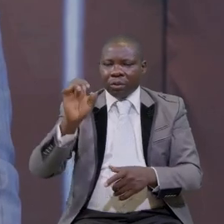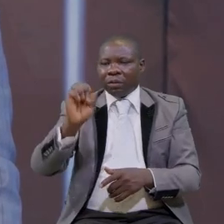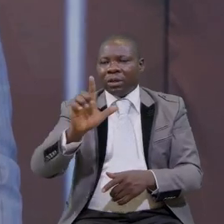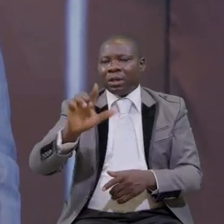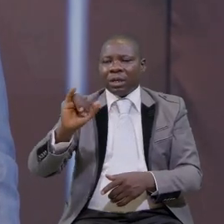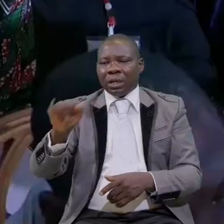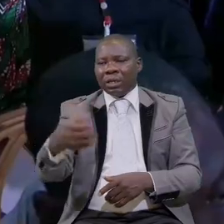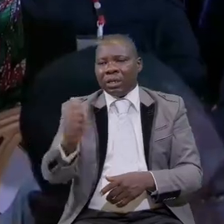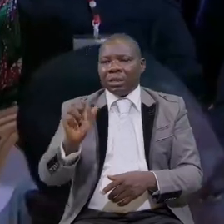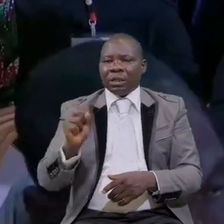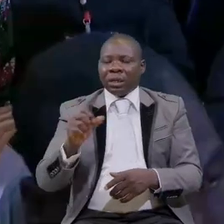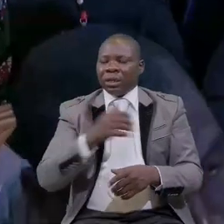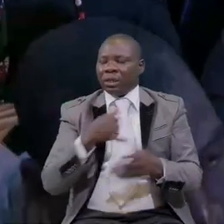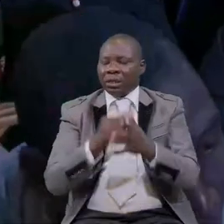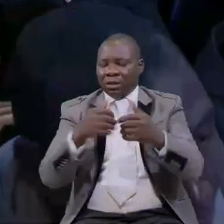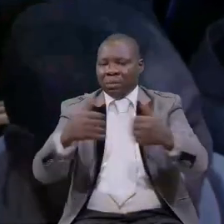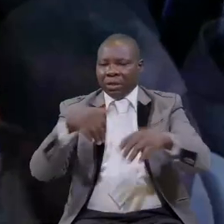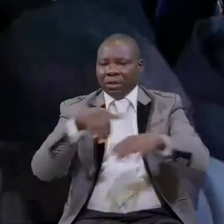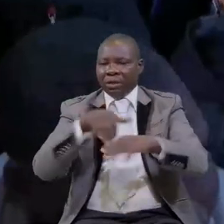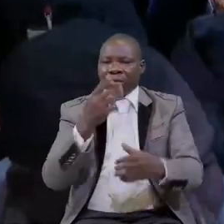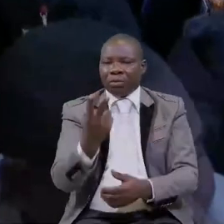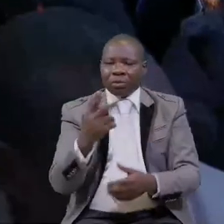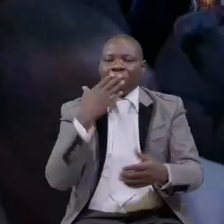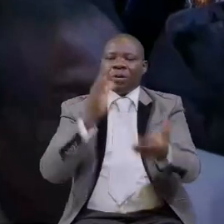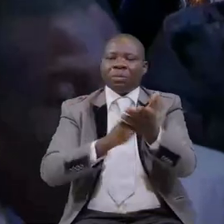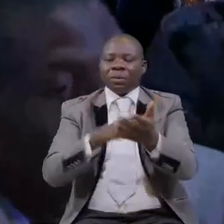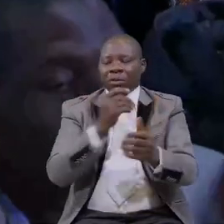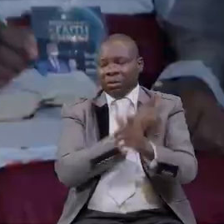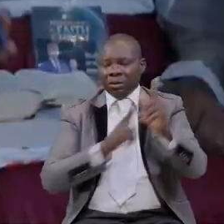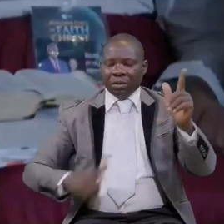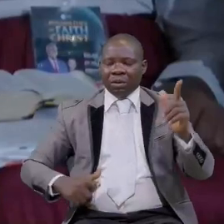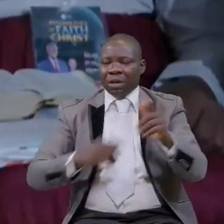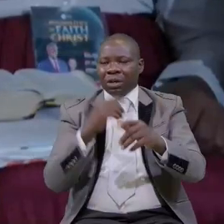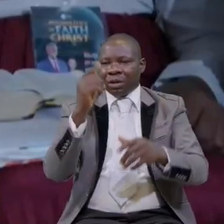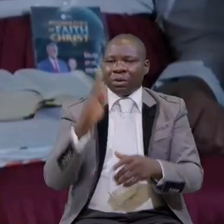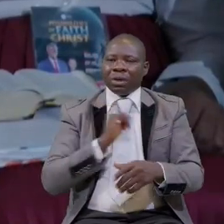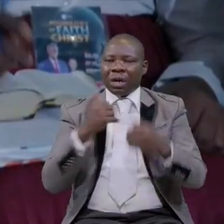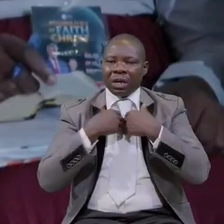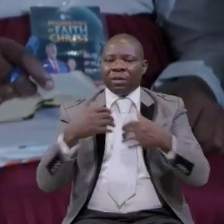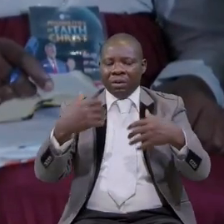C'est divisé. Dieu merci, je l'ai eu. Dieu merci, je l'ai eu.